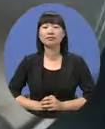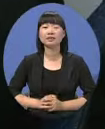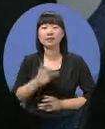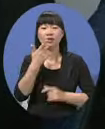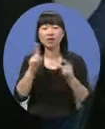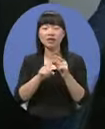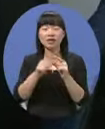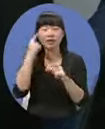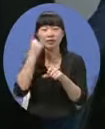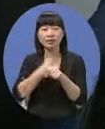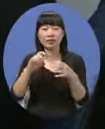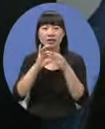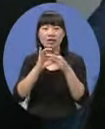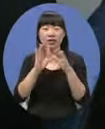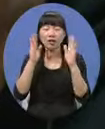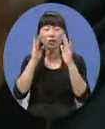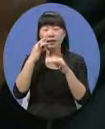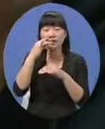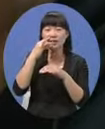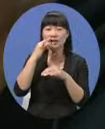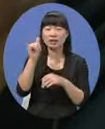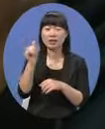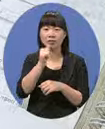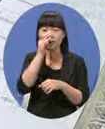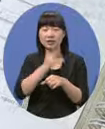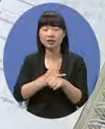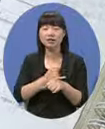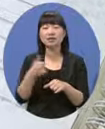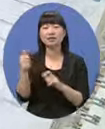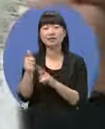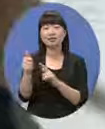영어 단어 암기를 통해 공부에 흥미를 붙이게 된 대호군.